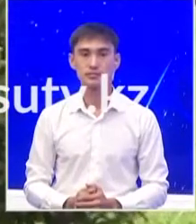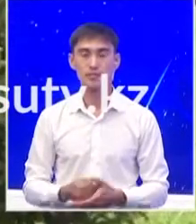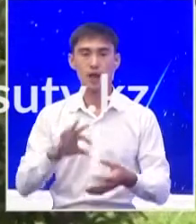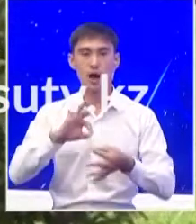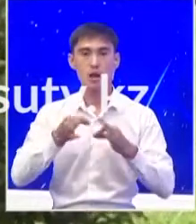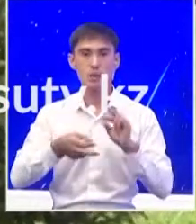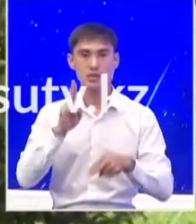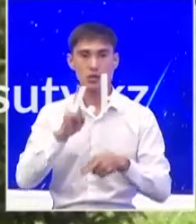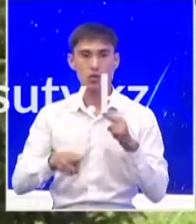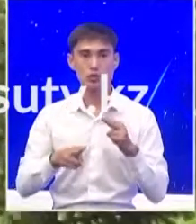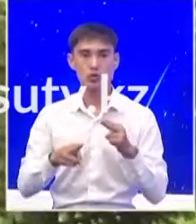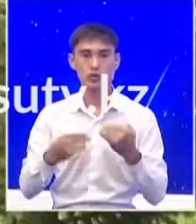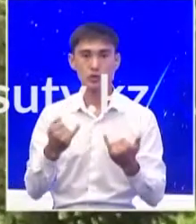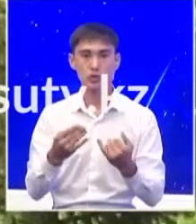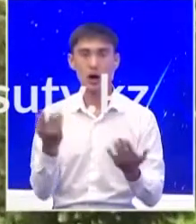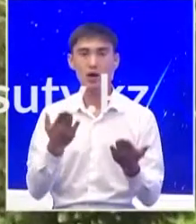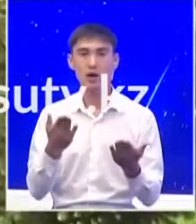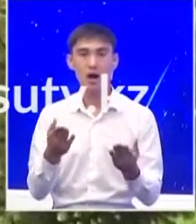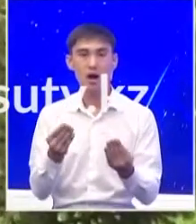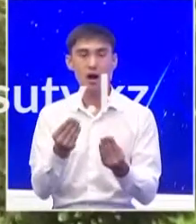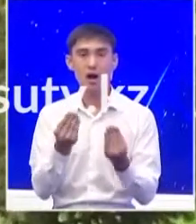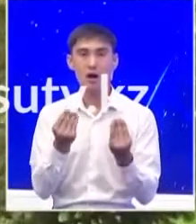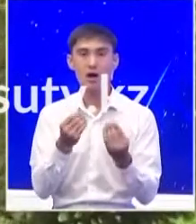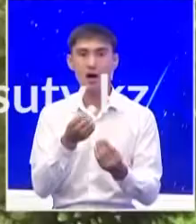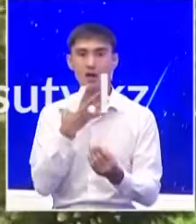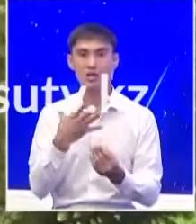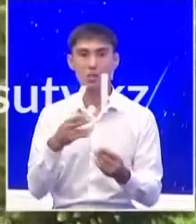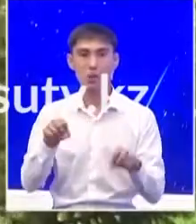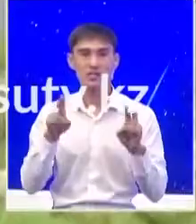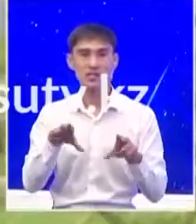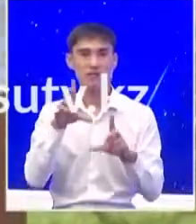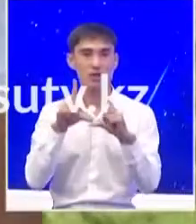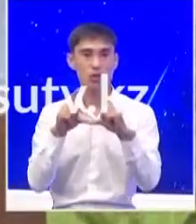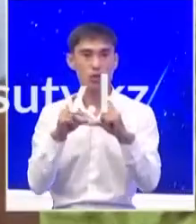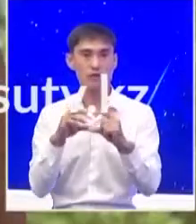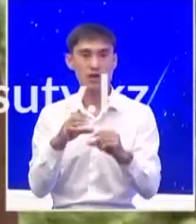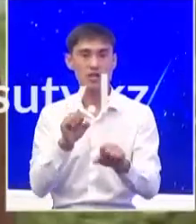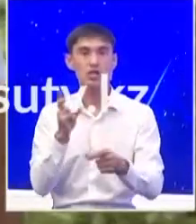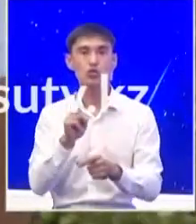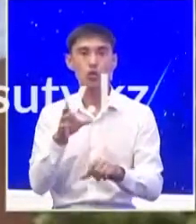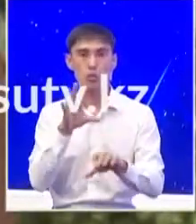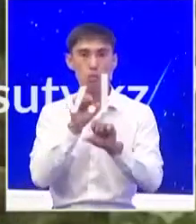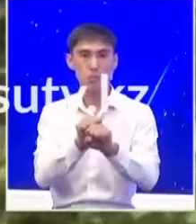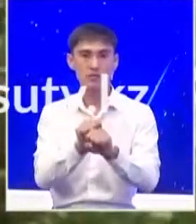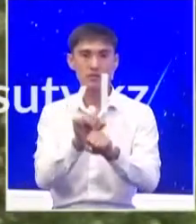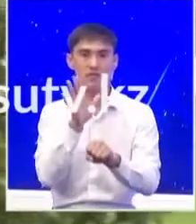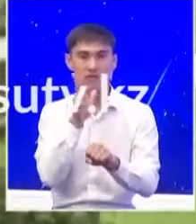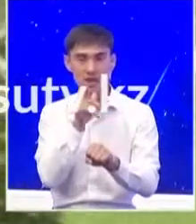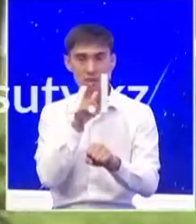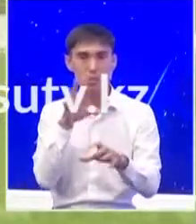Олимпиада закончилась, но чем хороша профессия фотографа? Тем, что у него есть возможность остановить время, поймать определенный